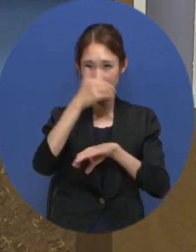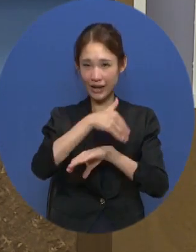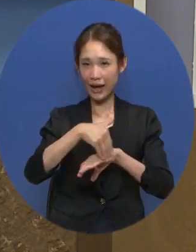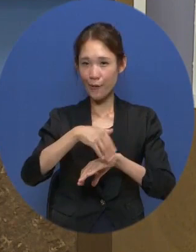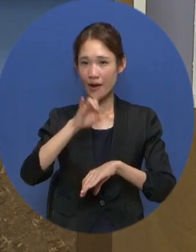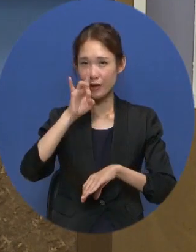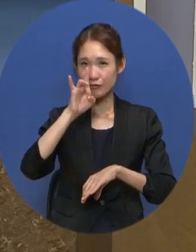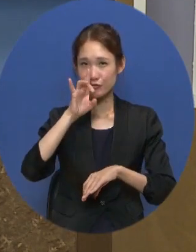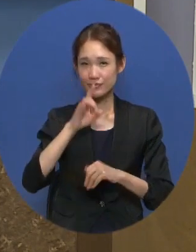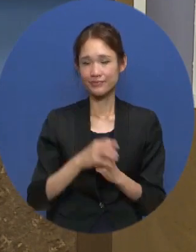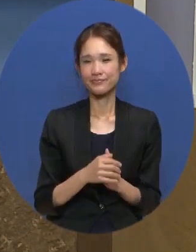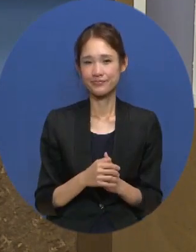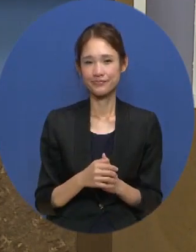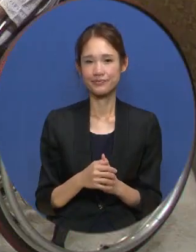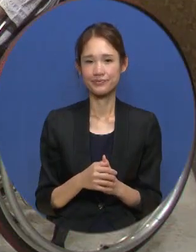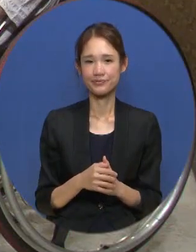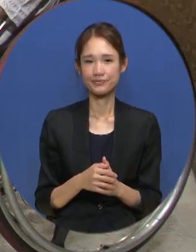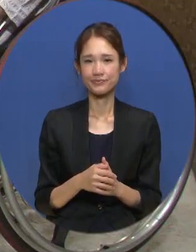계획이 궁금합니다.